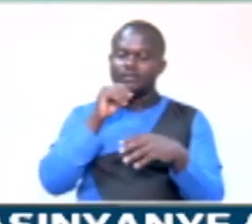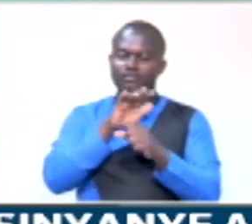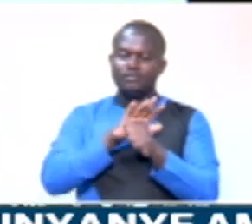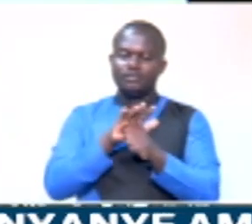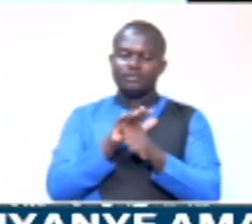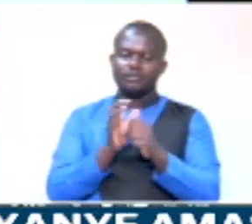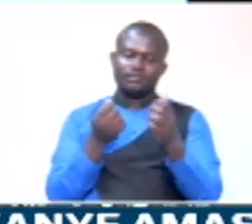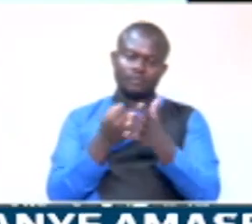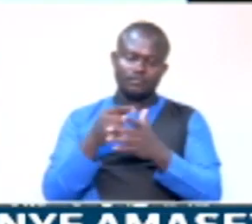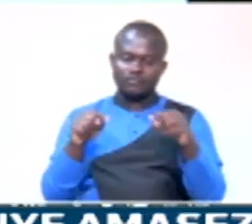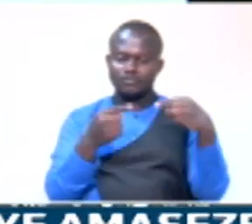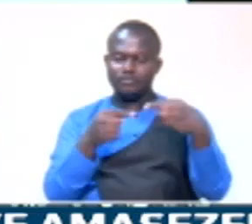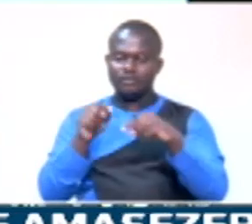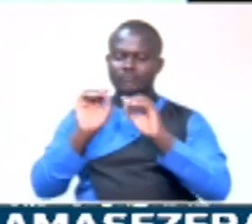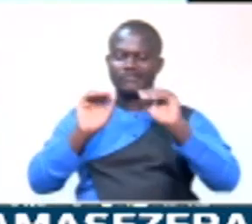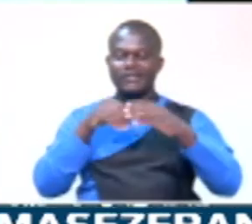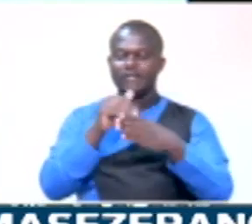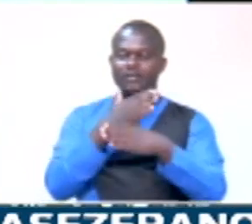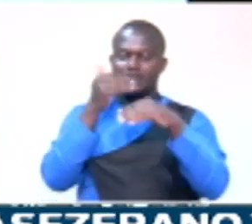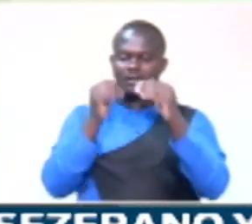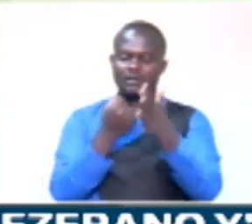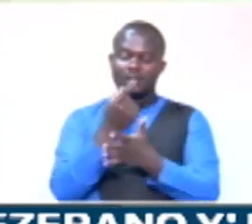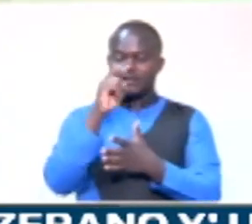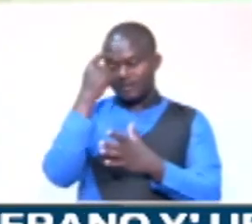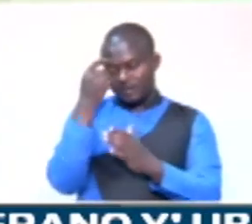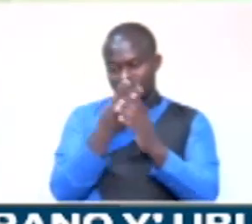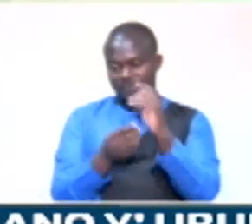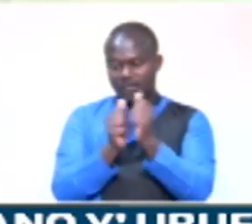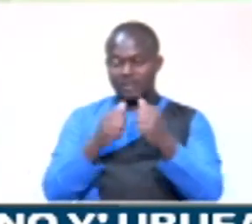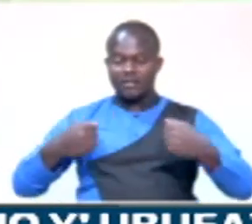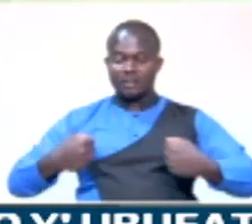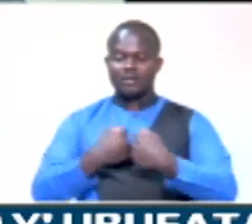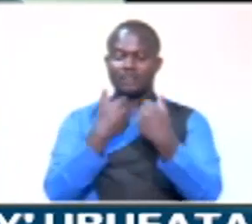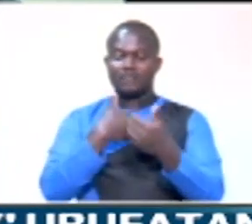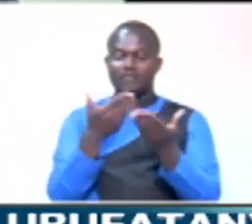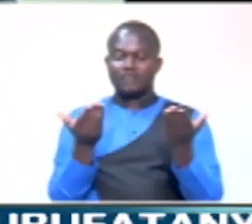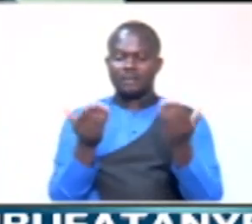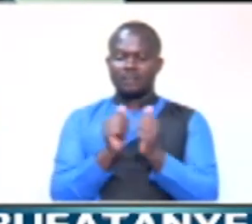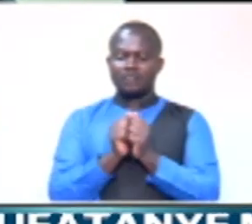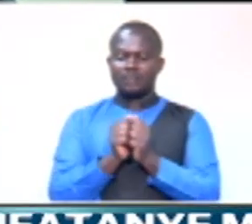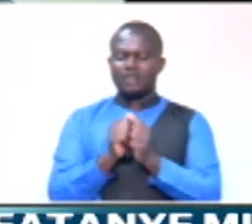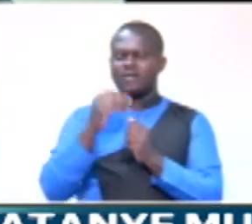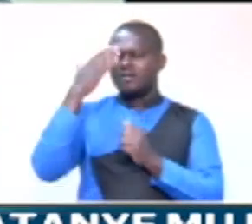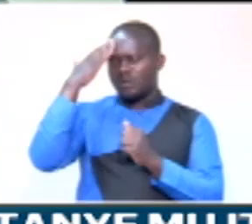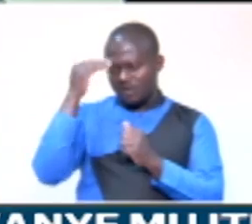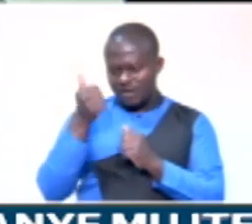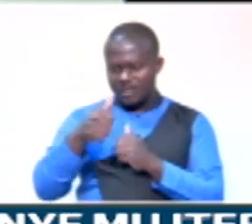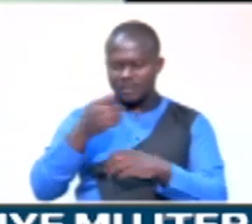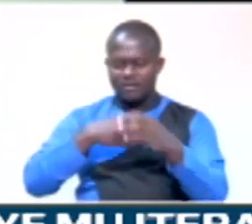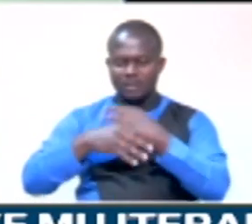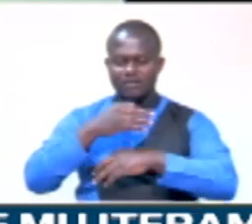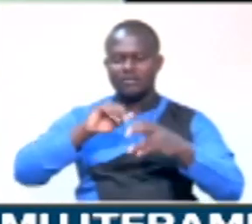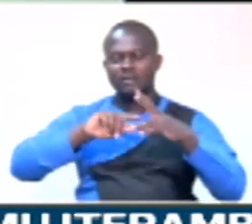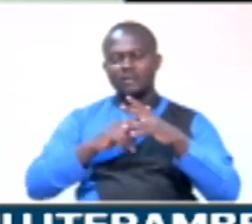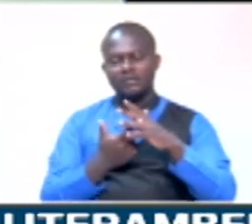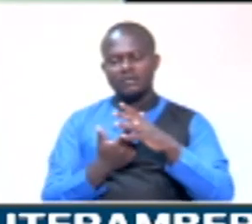impaka ndende, abadepite babaza ministre abateje leta igihombo ndetse n'ingaruka byabagizeho. Kubera iki zirangana